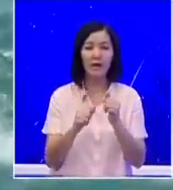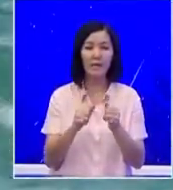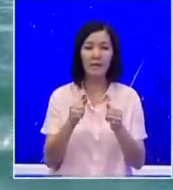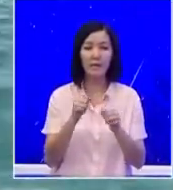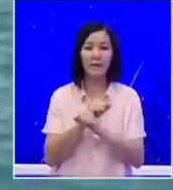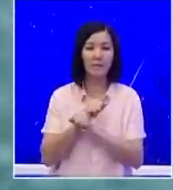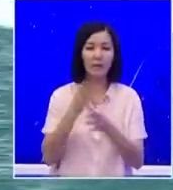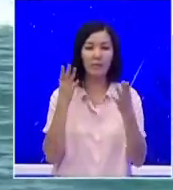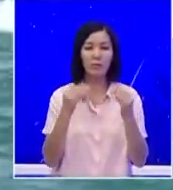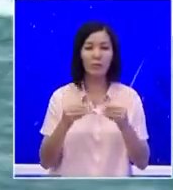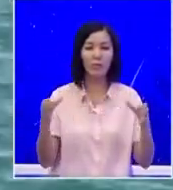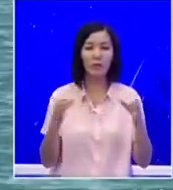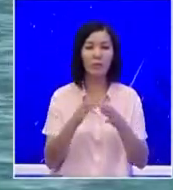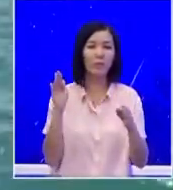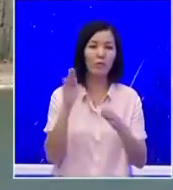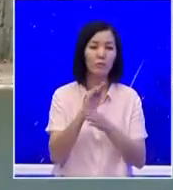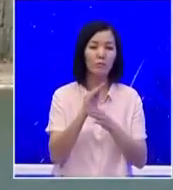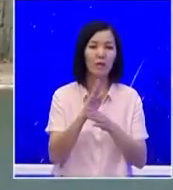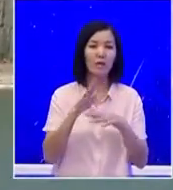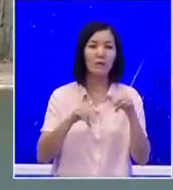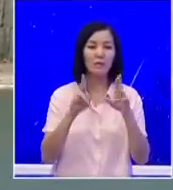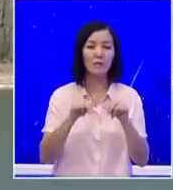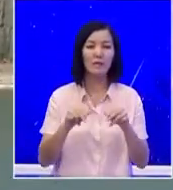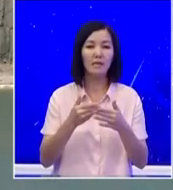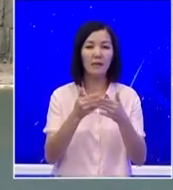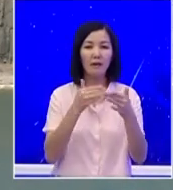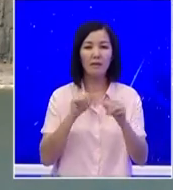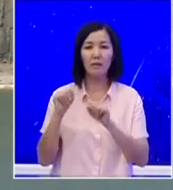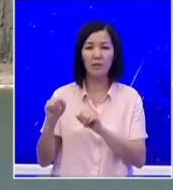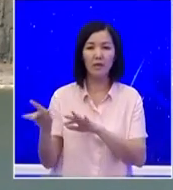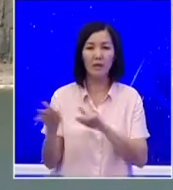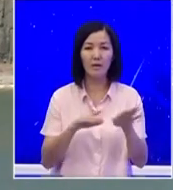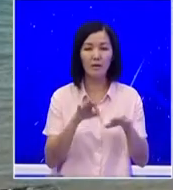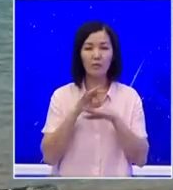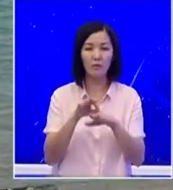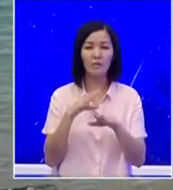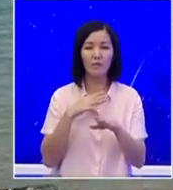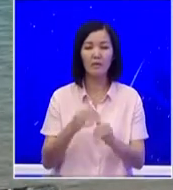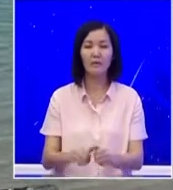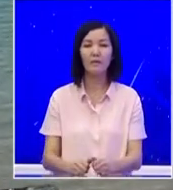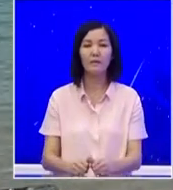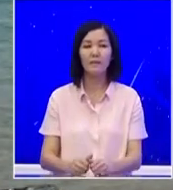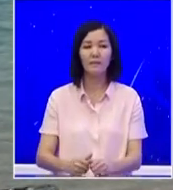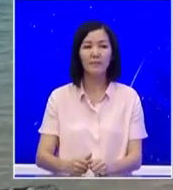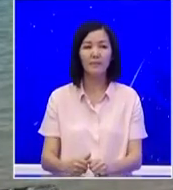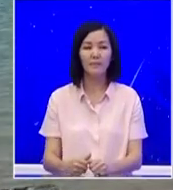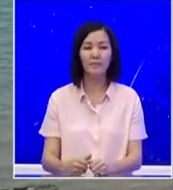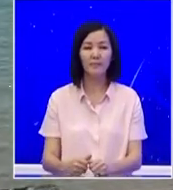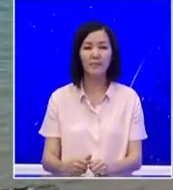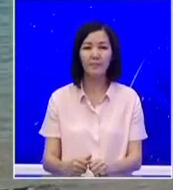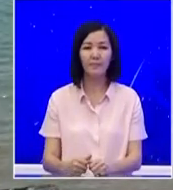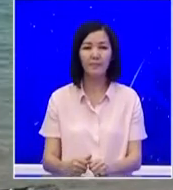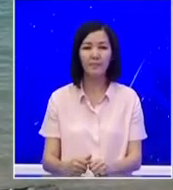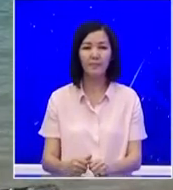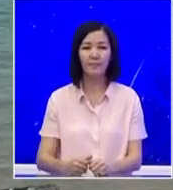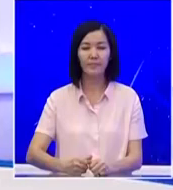күндері департамент тарапынан қосымша мамандар жіберіліп, алдын алу шараларын өткізеді. Алмат Хамид, Жетісу телеарнасы,